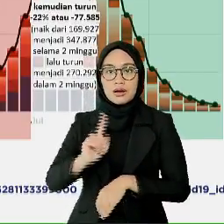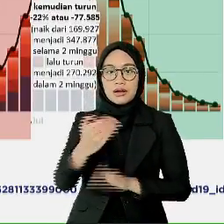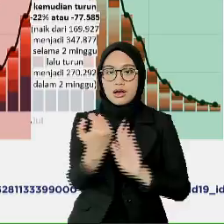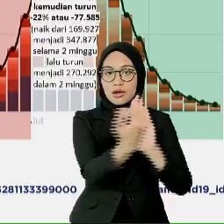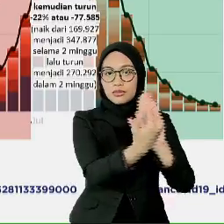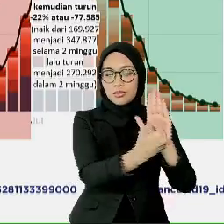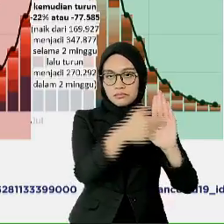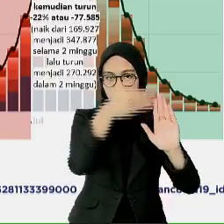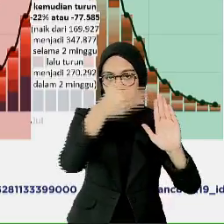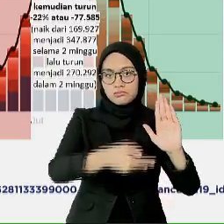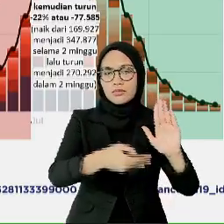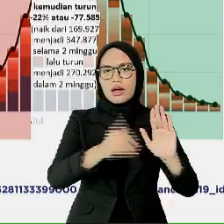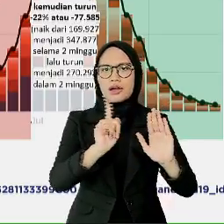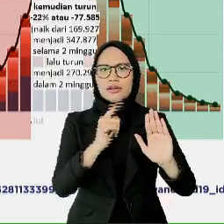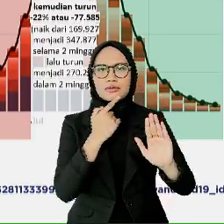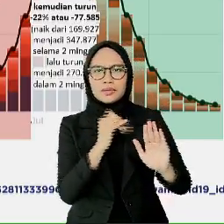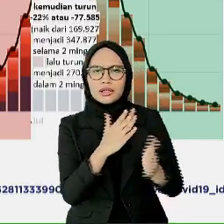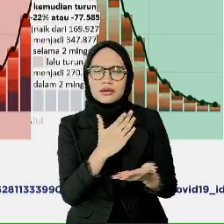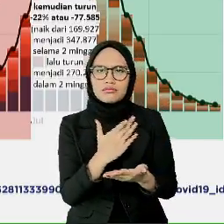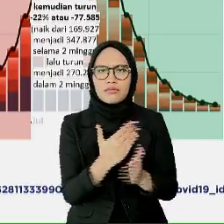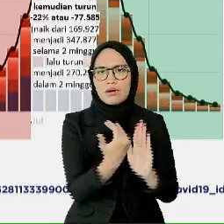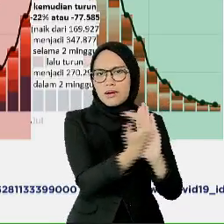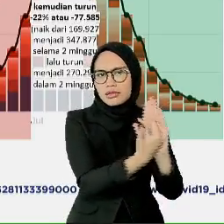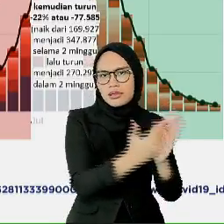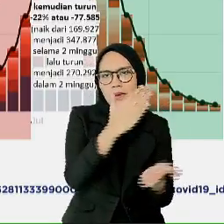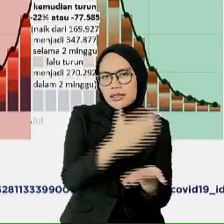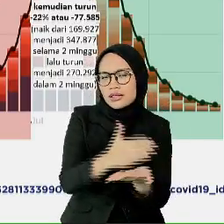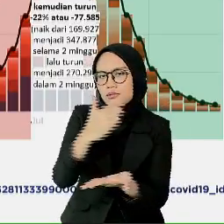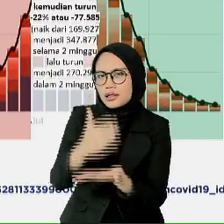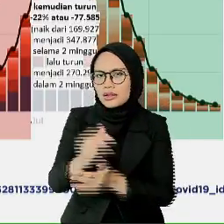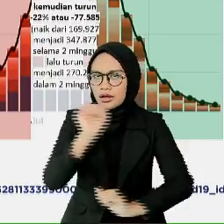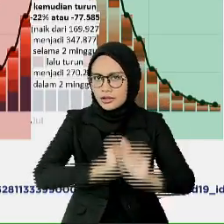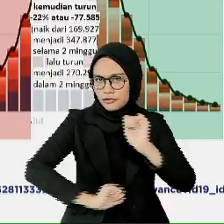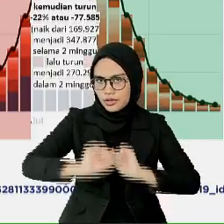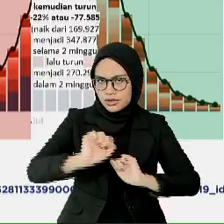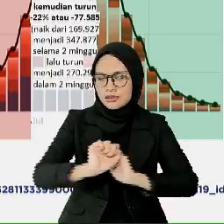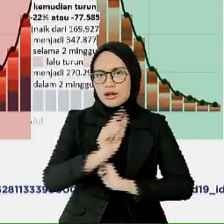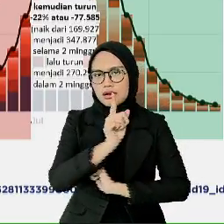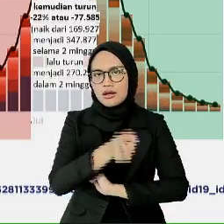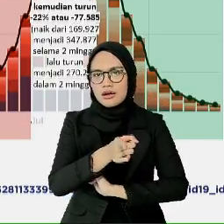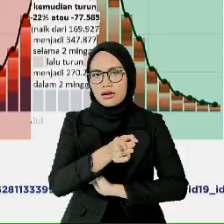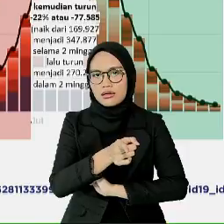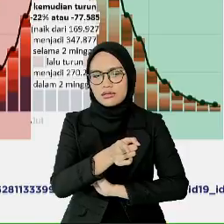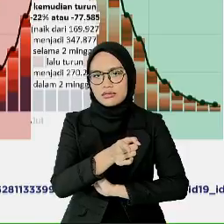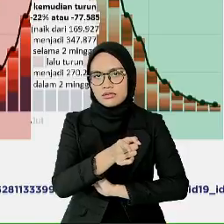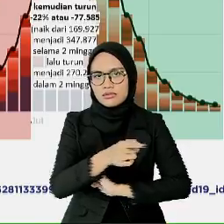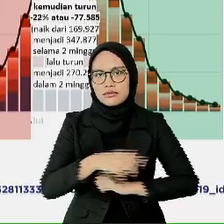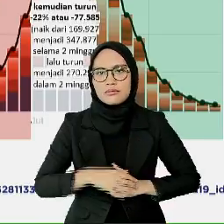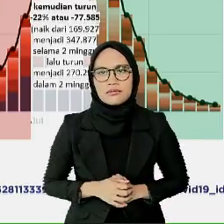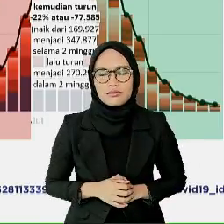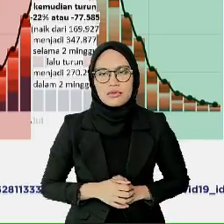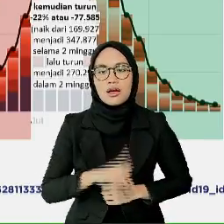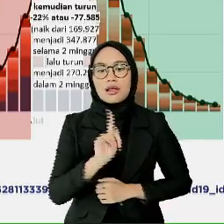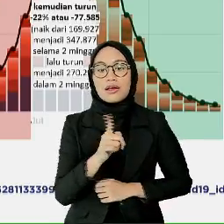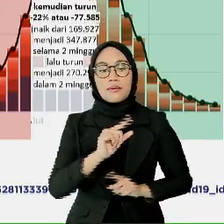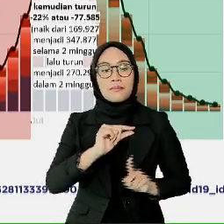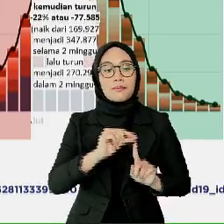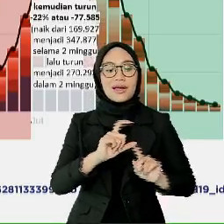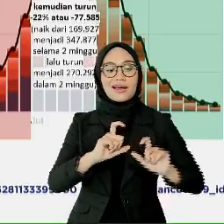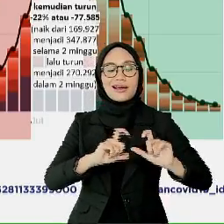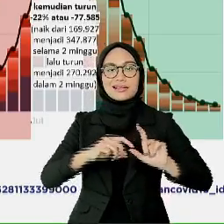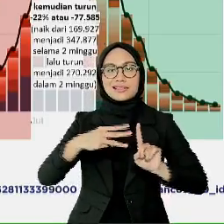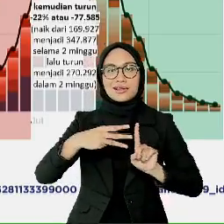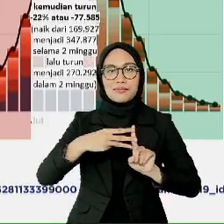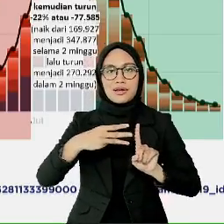Kebijakan pembatasan aktivitas pertama kali diterapkan di Indonesia adalah pembatasan sosial berskala besar